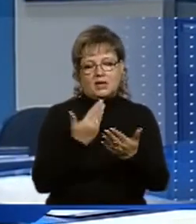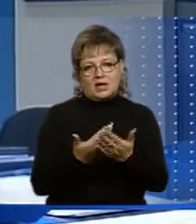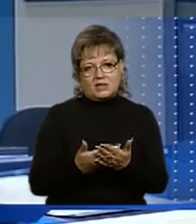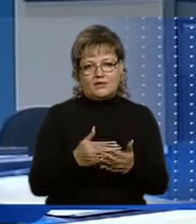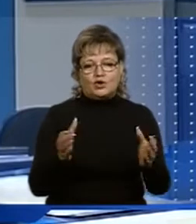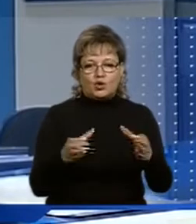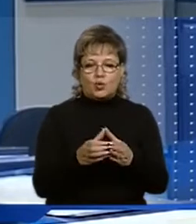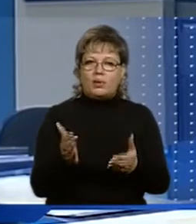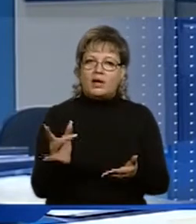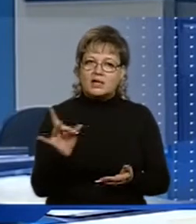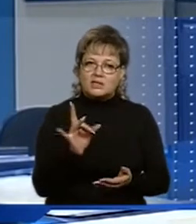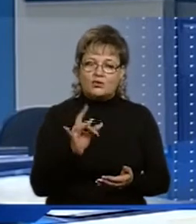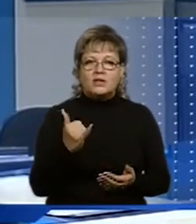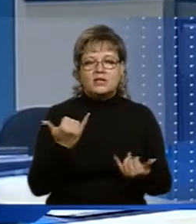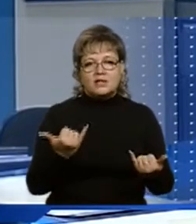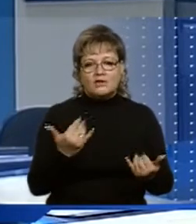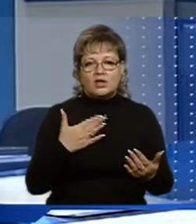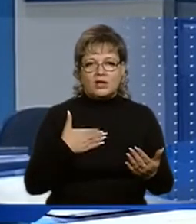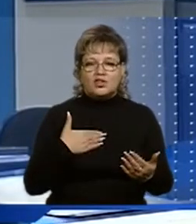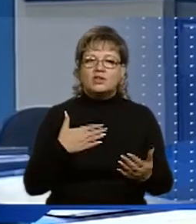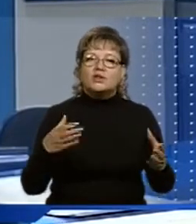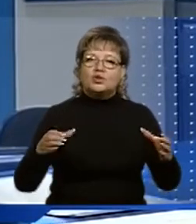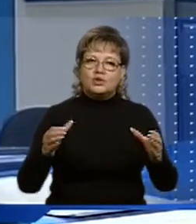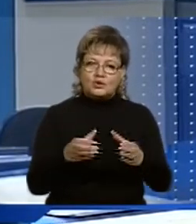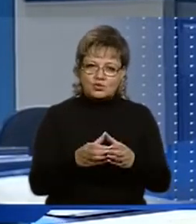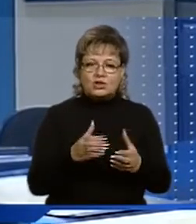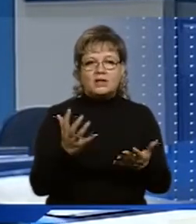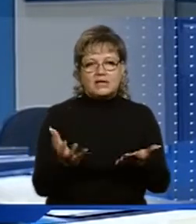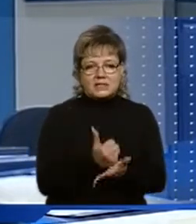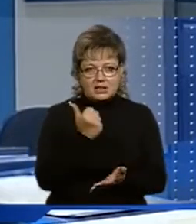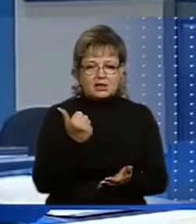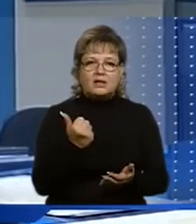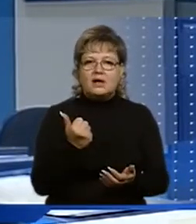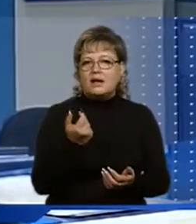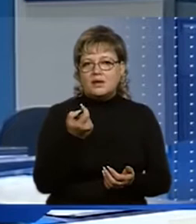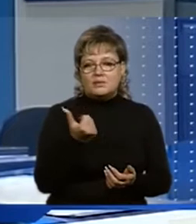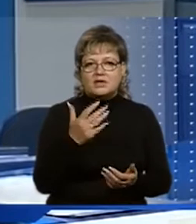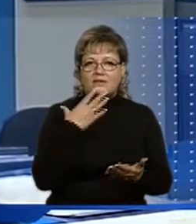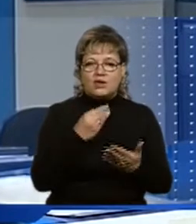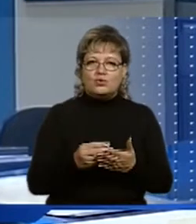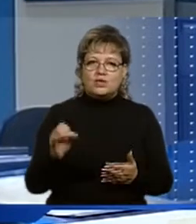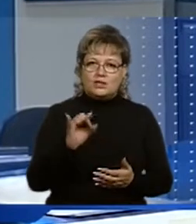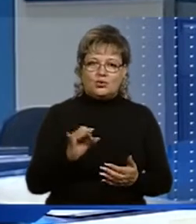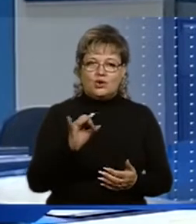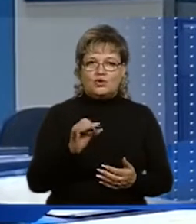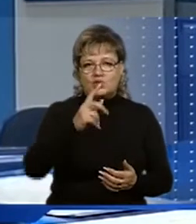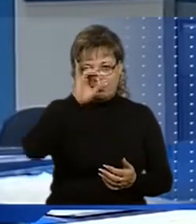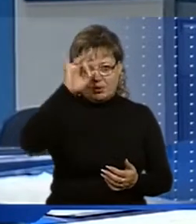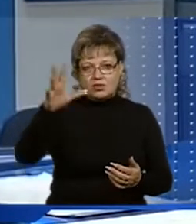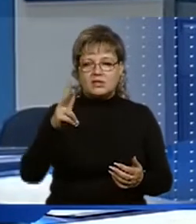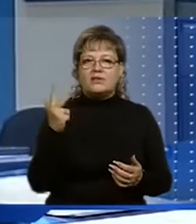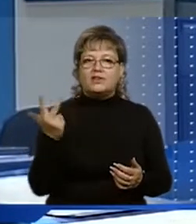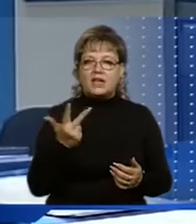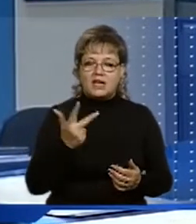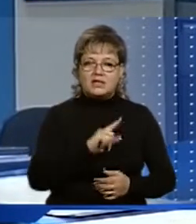хоккейного клуба «Ростов». В этом году наша ледовая дружина достигла максимальной цели за совсем небольшую свою историю – чемпионство в третьей